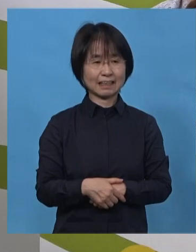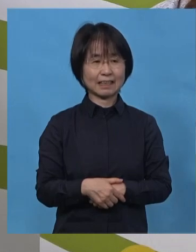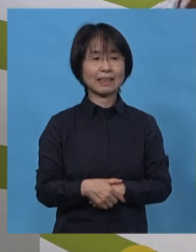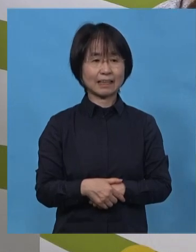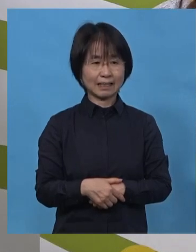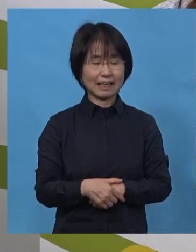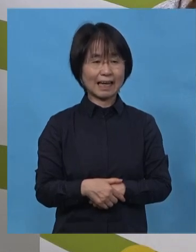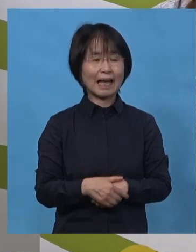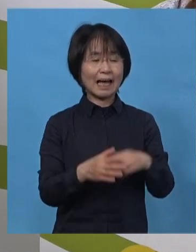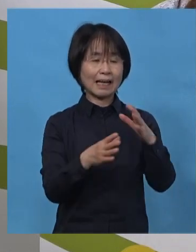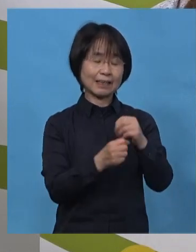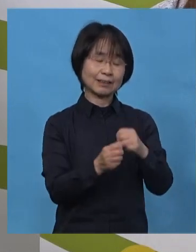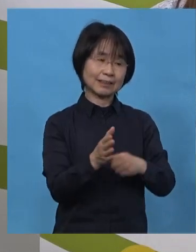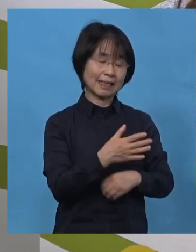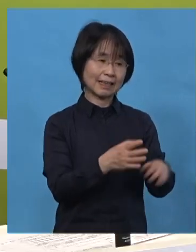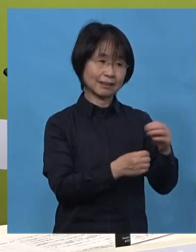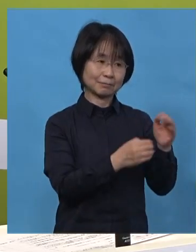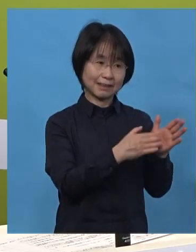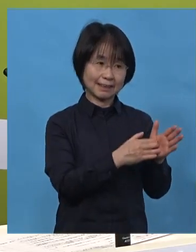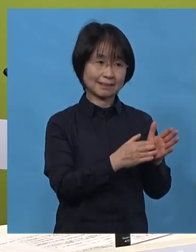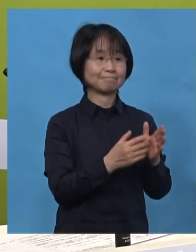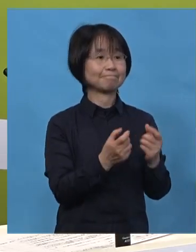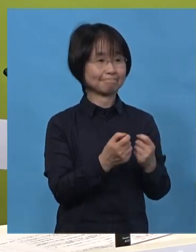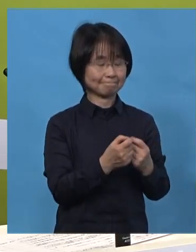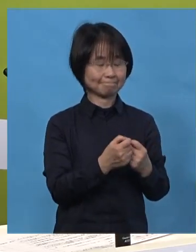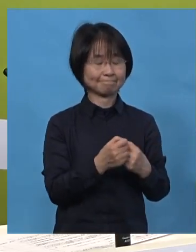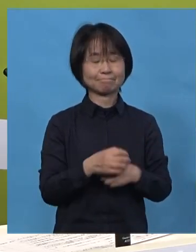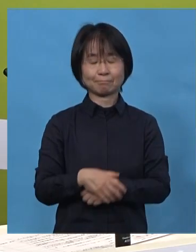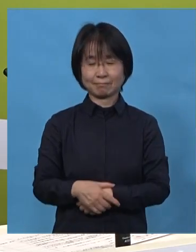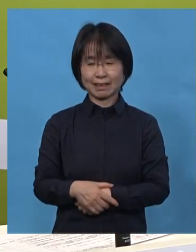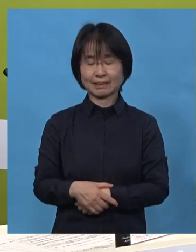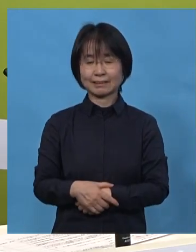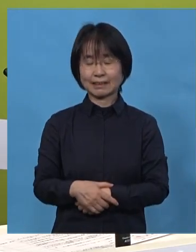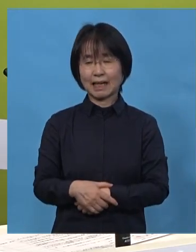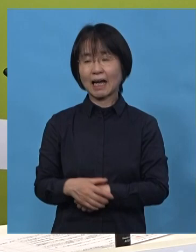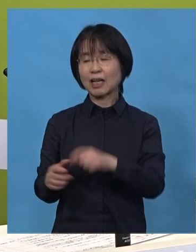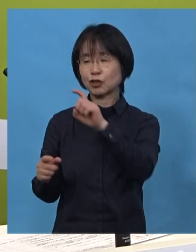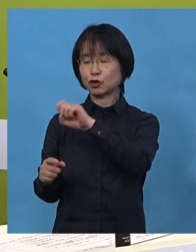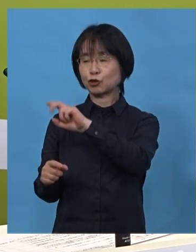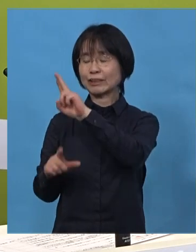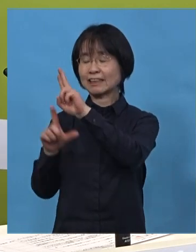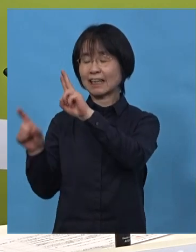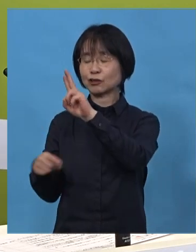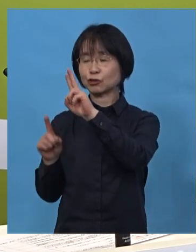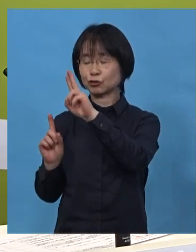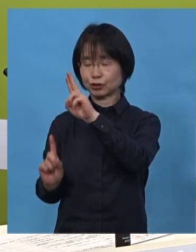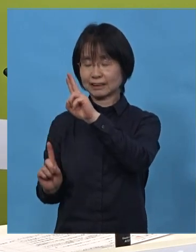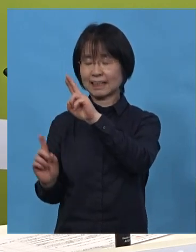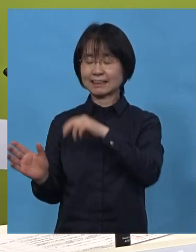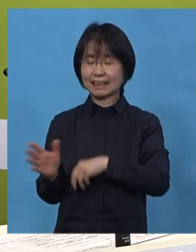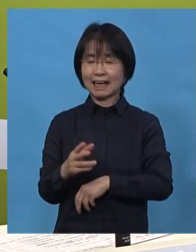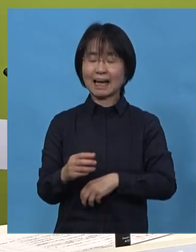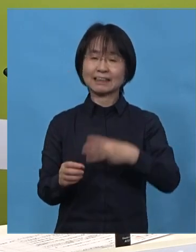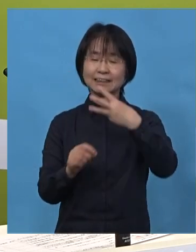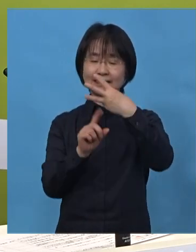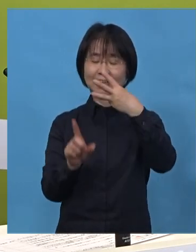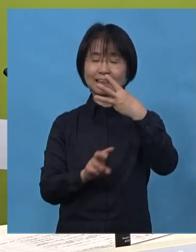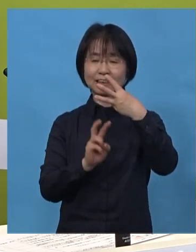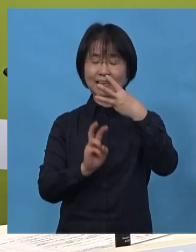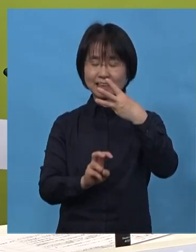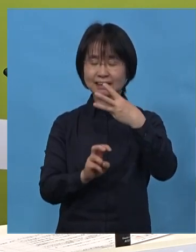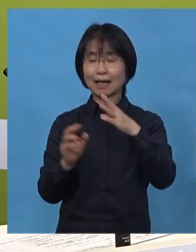期間はいつからでしょうかはい東近江市では12月1日から翌年の3月20日までの